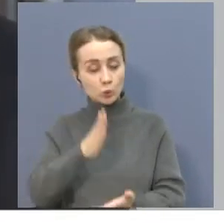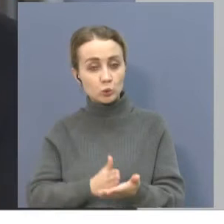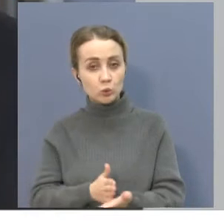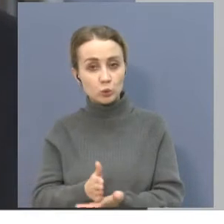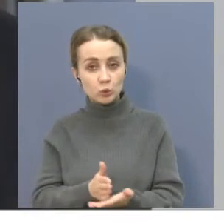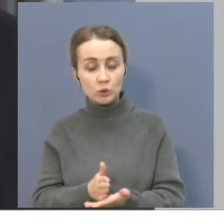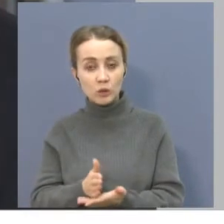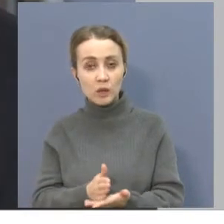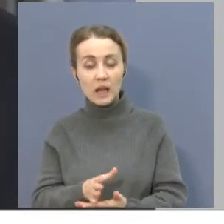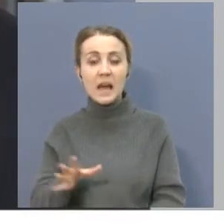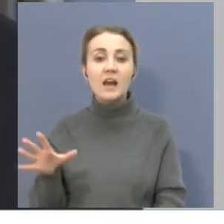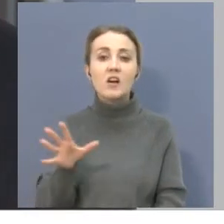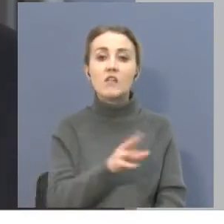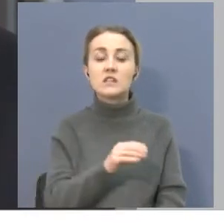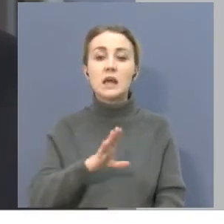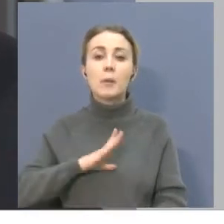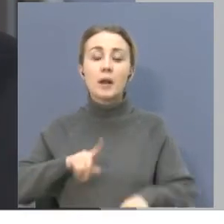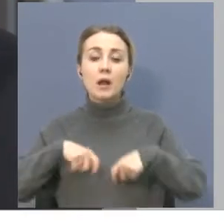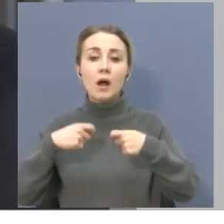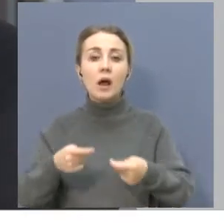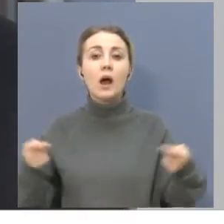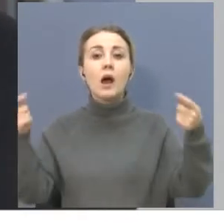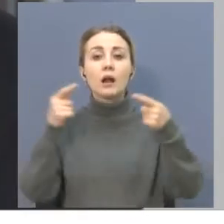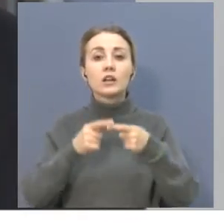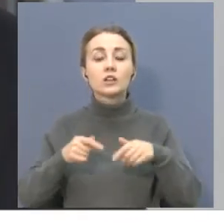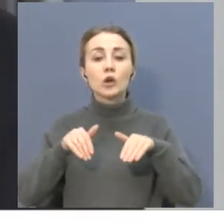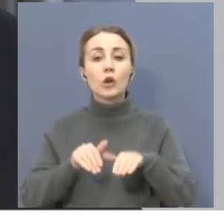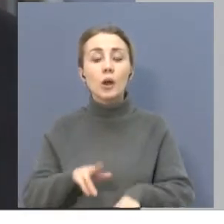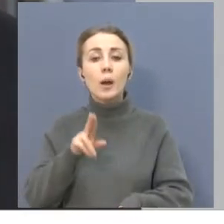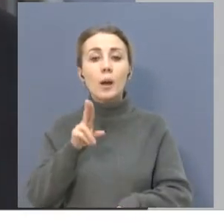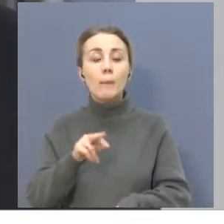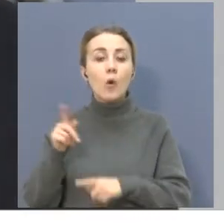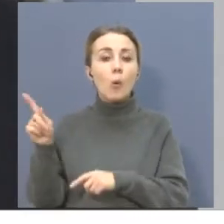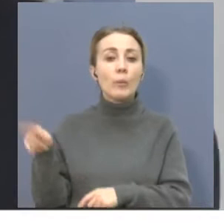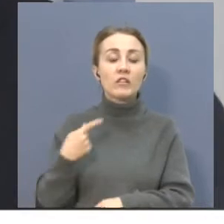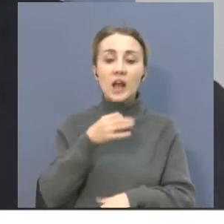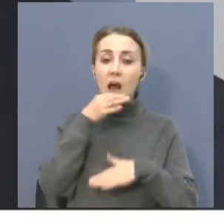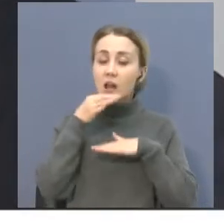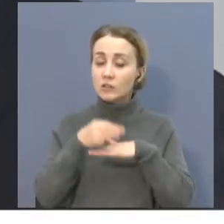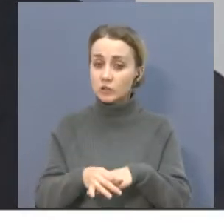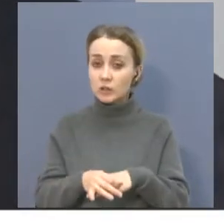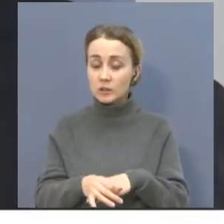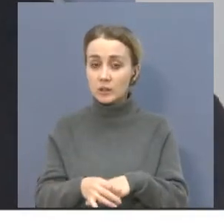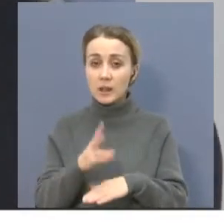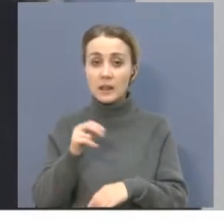жөнінде нақты шешімдер шығарылды. Әдеп жөніндегі кеңестің және департамент жанындағы жұмыс тобының отырыстарында да өзекті